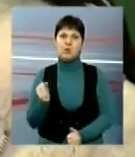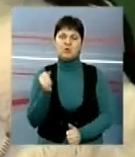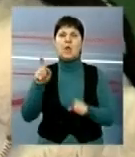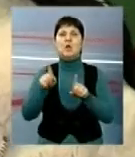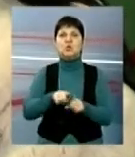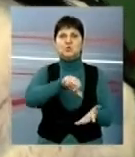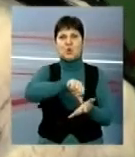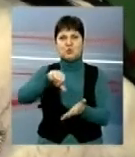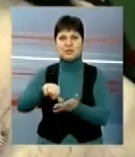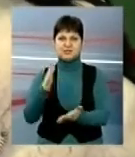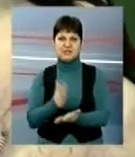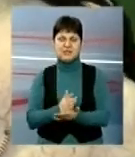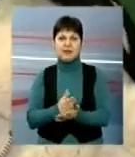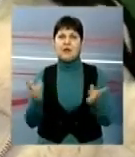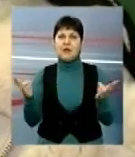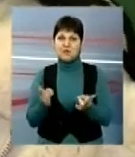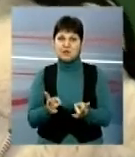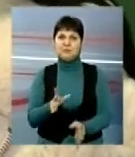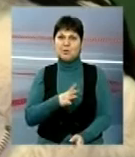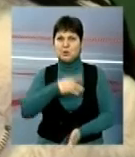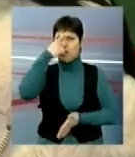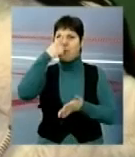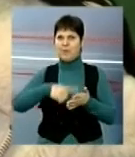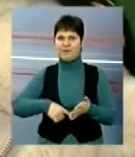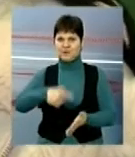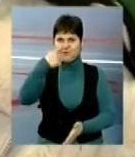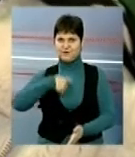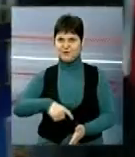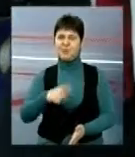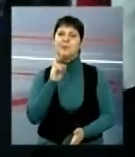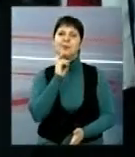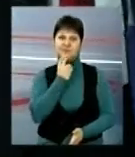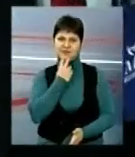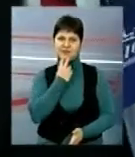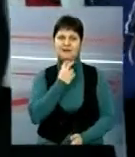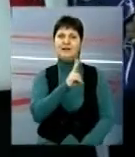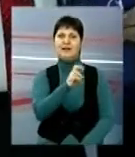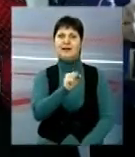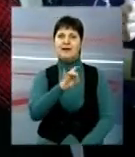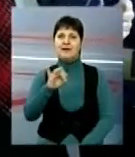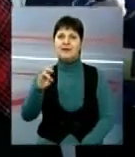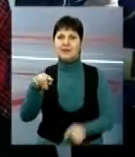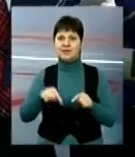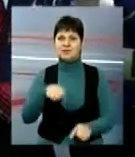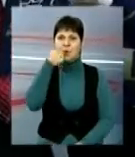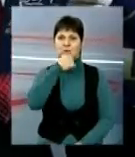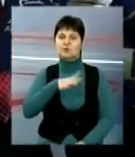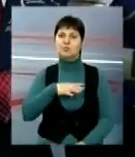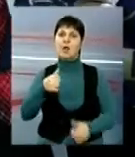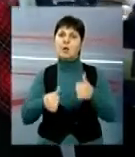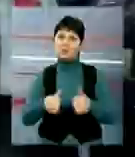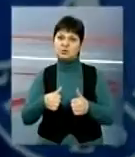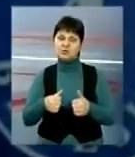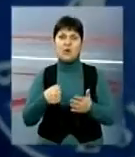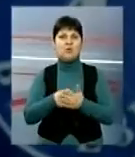участь в кастингу. Потрібно бути впевненою в собі, посміхатись. Карина Юзвак цьогоріч вже була конкурсанткою. До